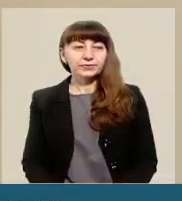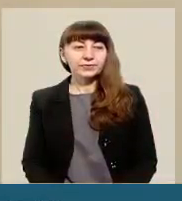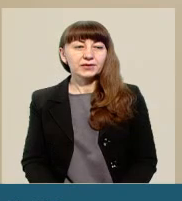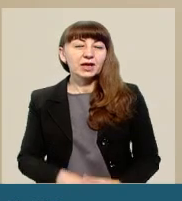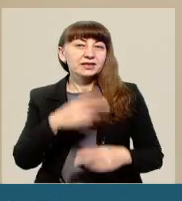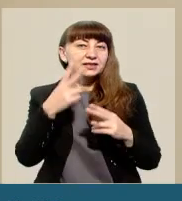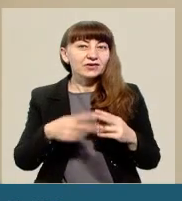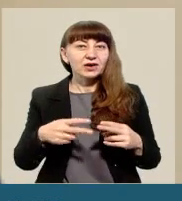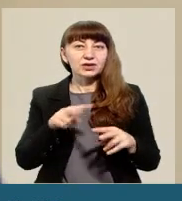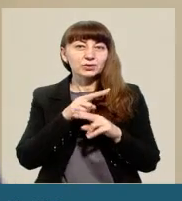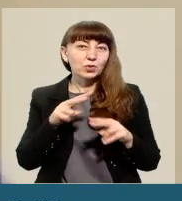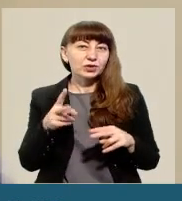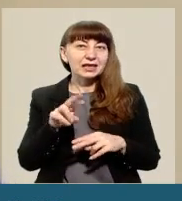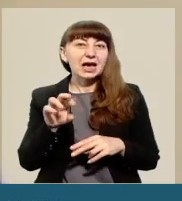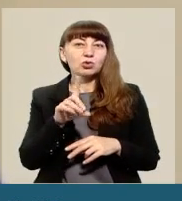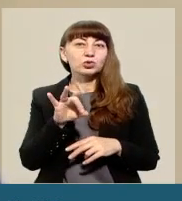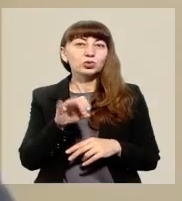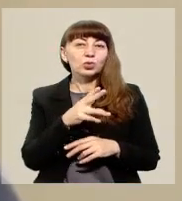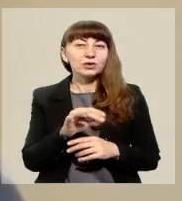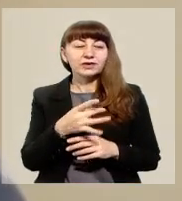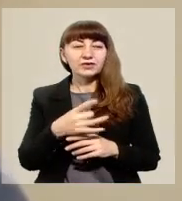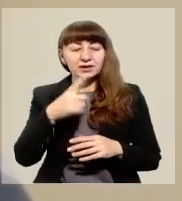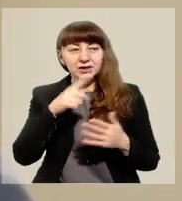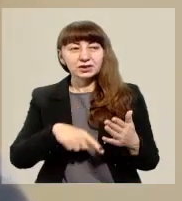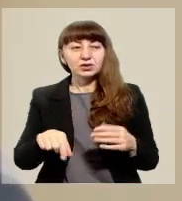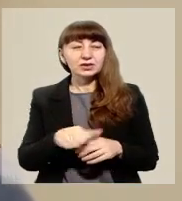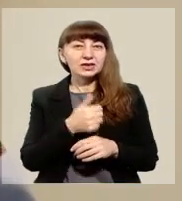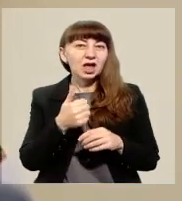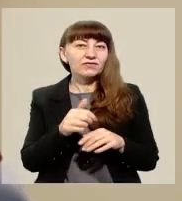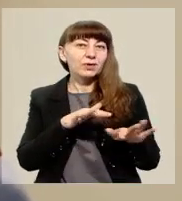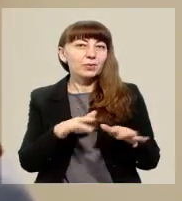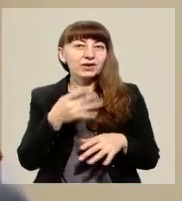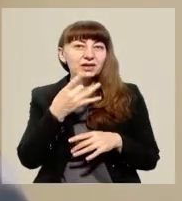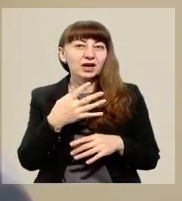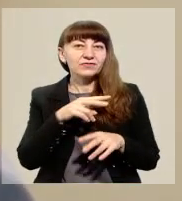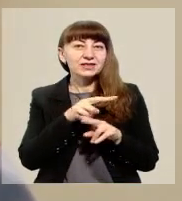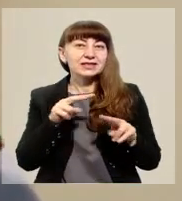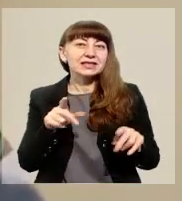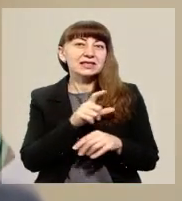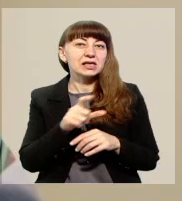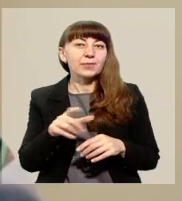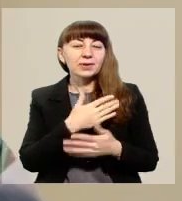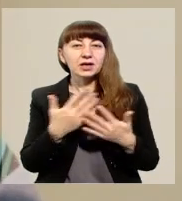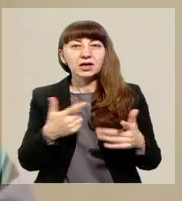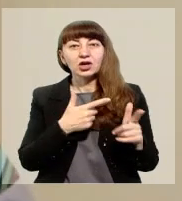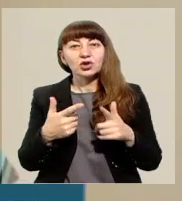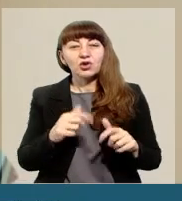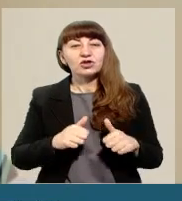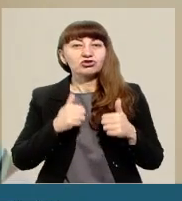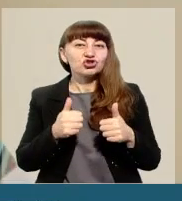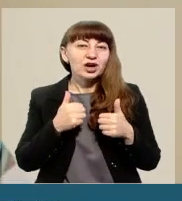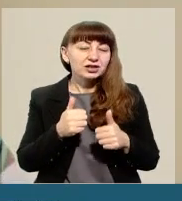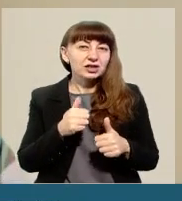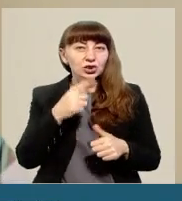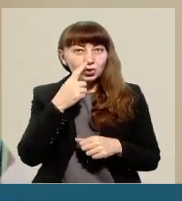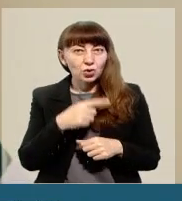Вот и завершился смотр для Узунгольского района. Надеюсь, самое главное мероприятие понравилось нашим зрителям. Мы готовились тщательно, ставили